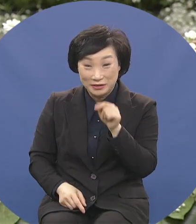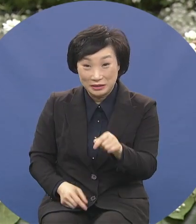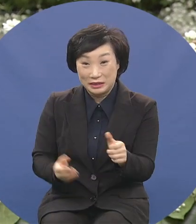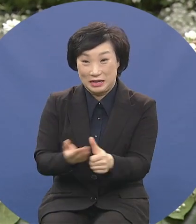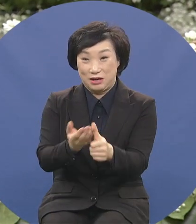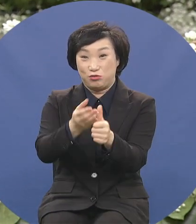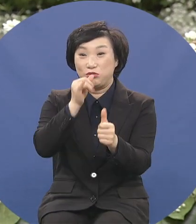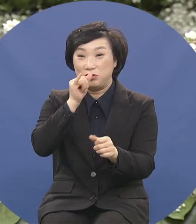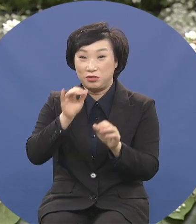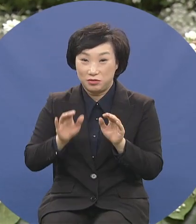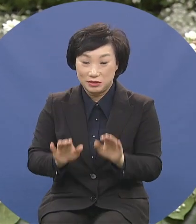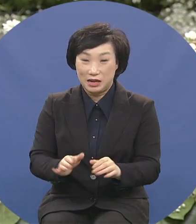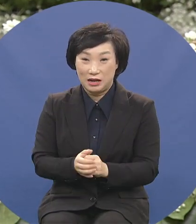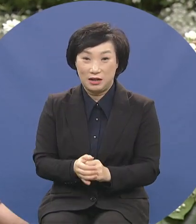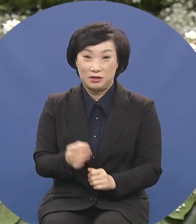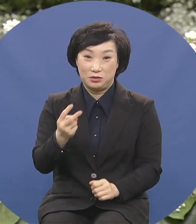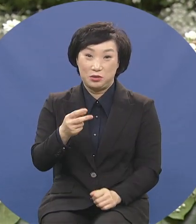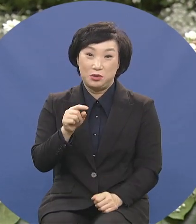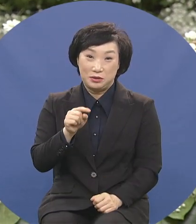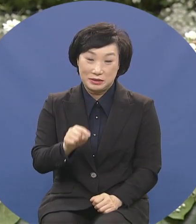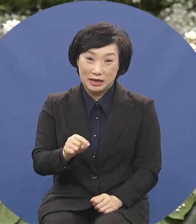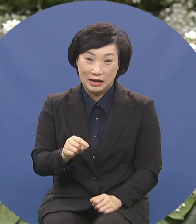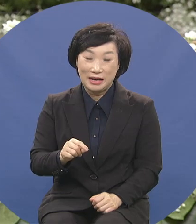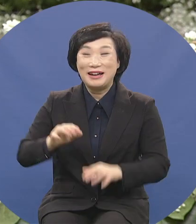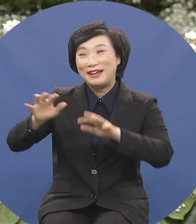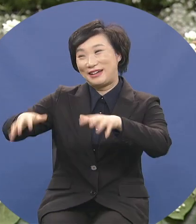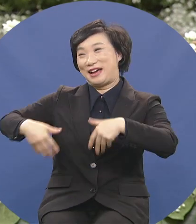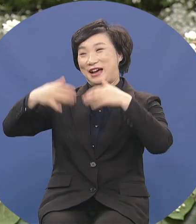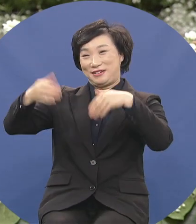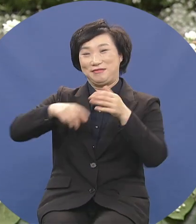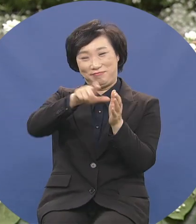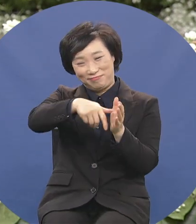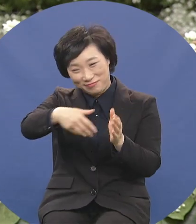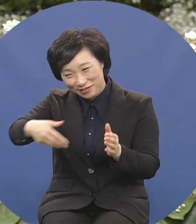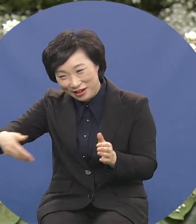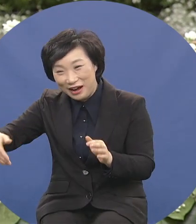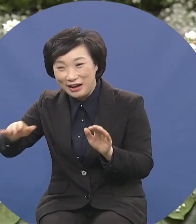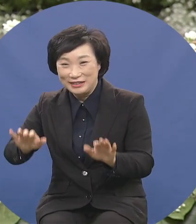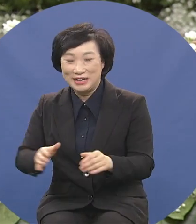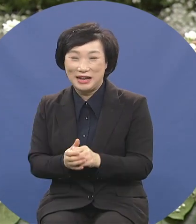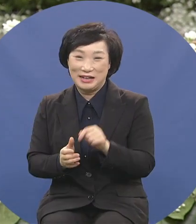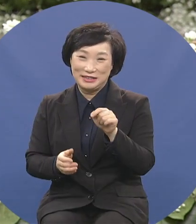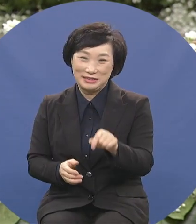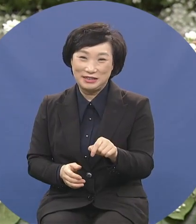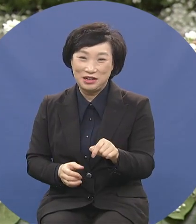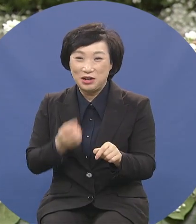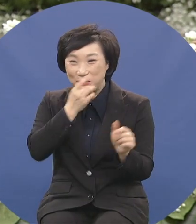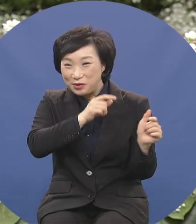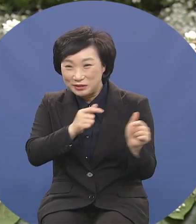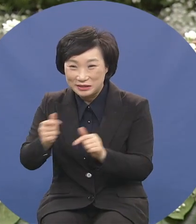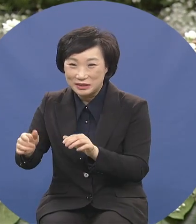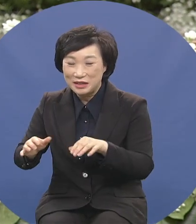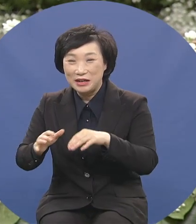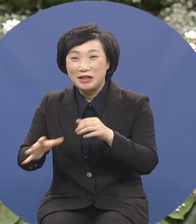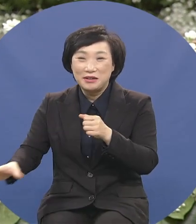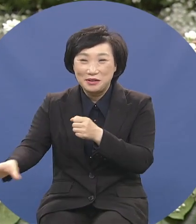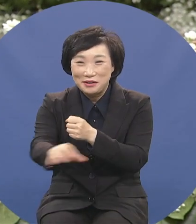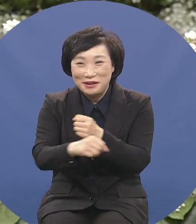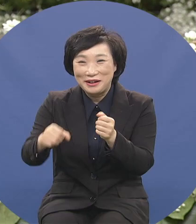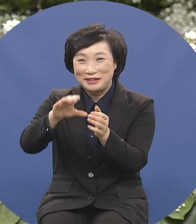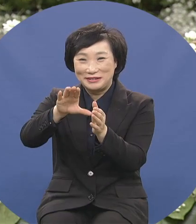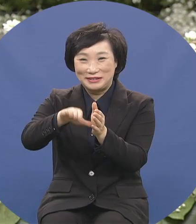가꿉니다. 그리고 가을에 가서 그 곡식을 타작할